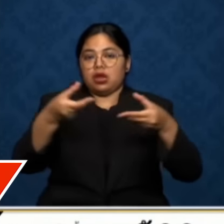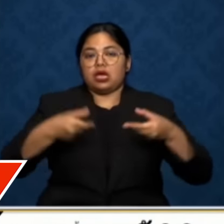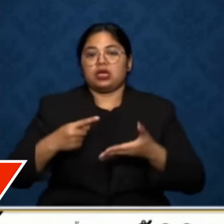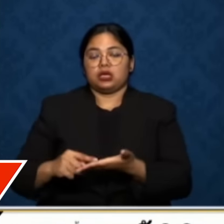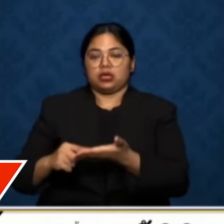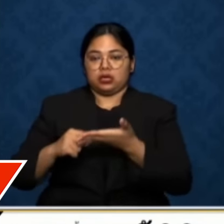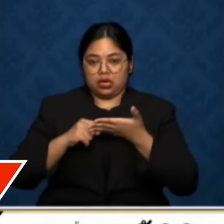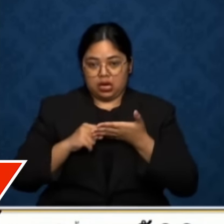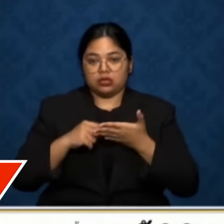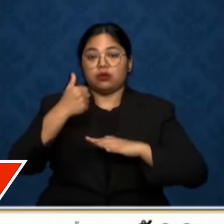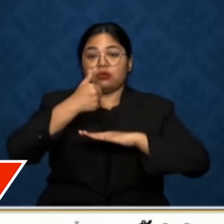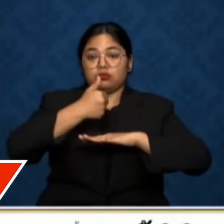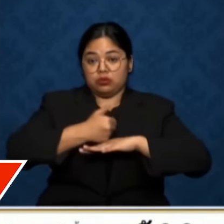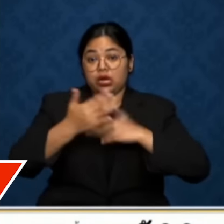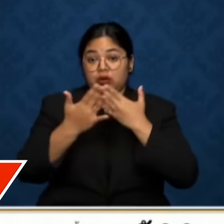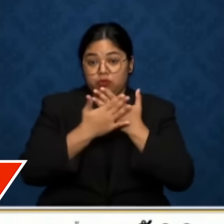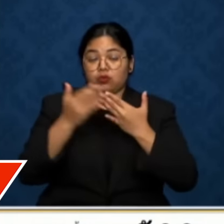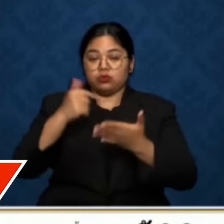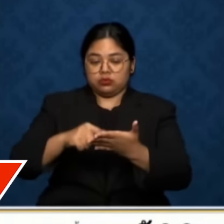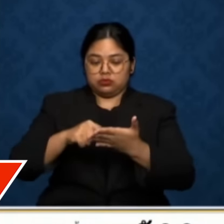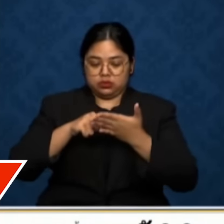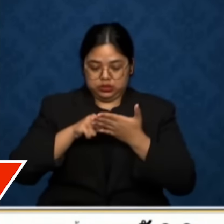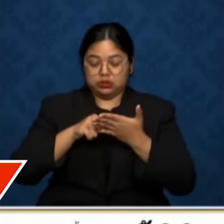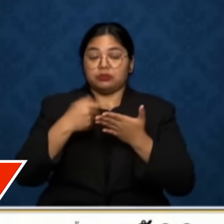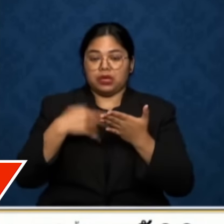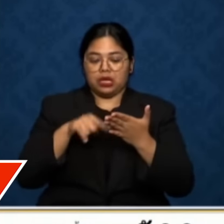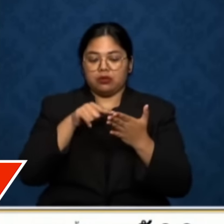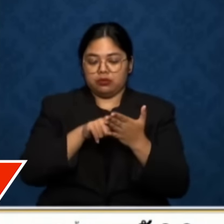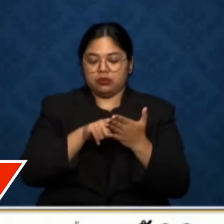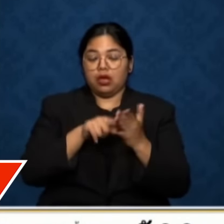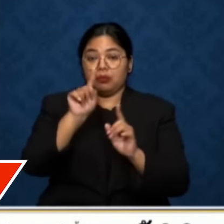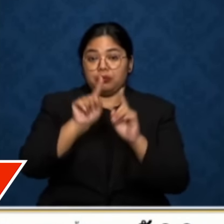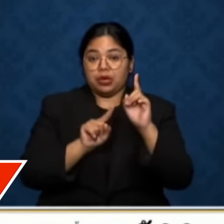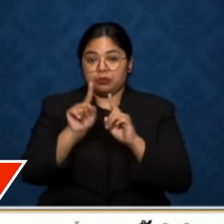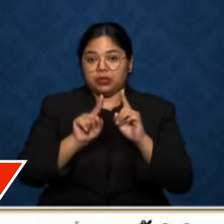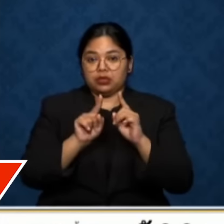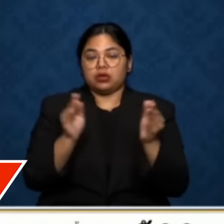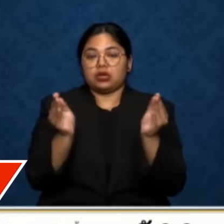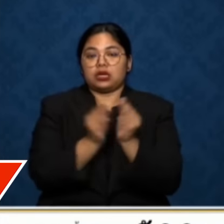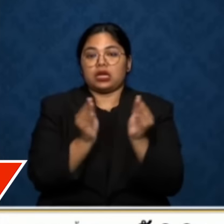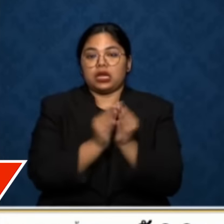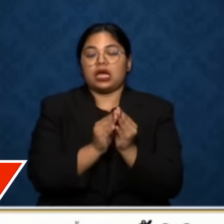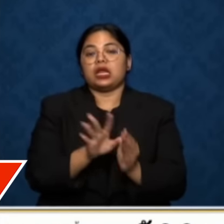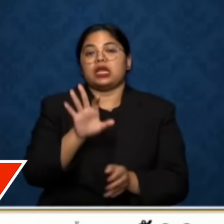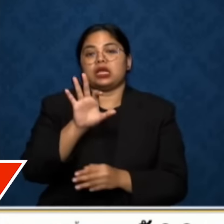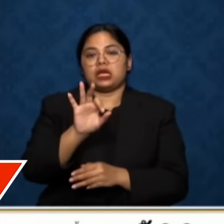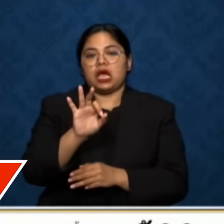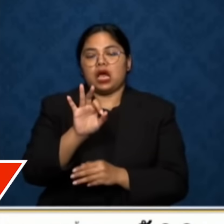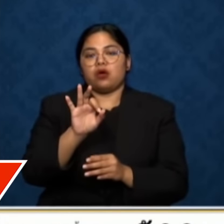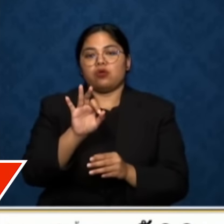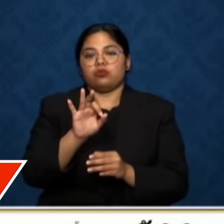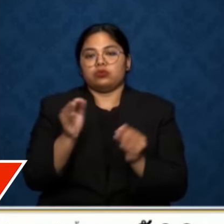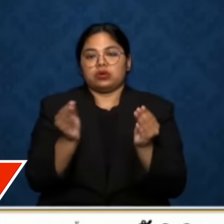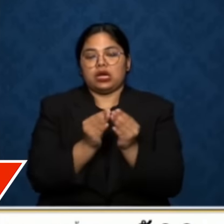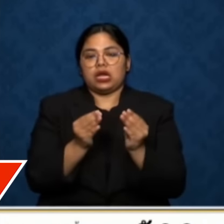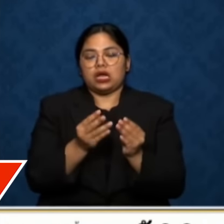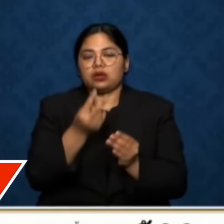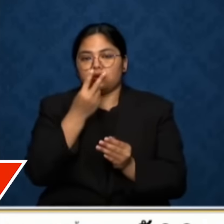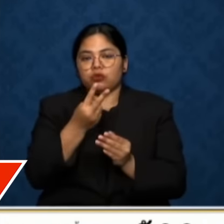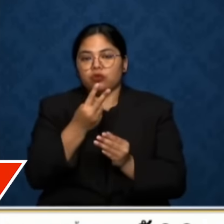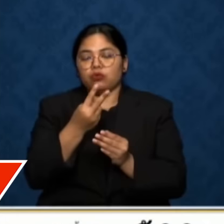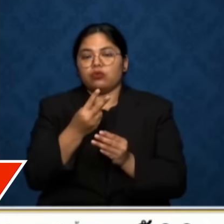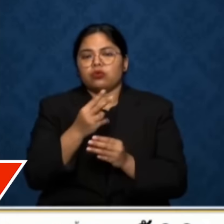ท่านได้รับรายงานมาแบบฟอร์มการประเมินนี้ออกมาเป็น9คะแนนหน้าตามันจะเป็นยังไงสไลด์ถัดไป